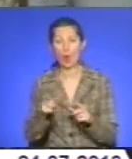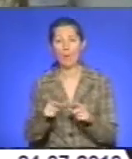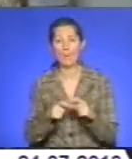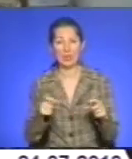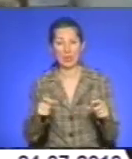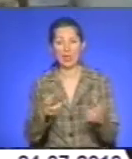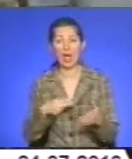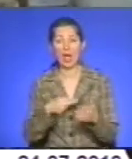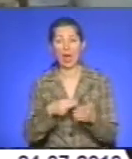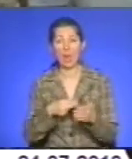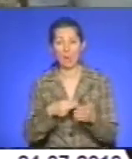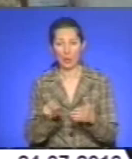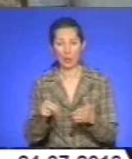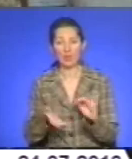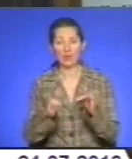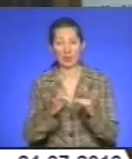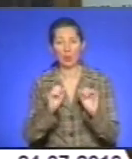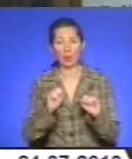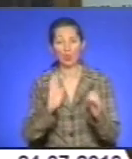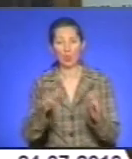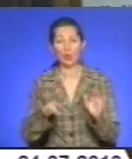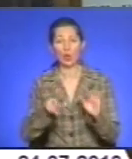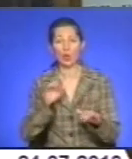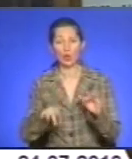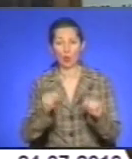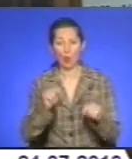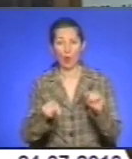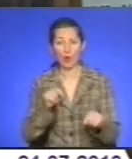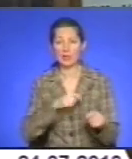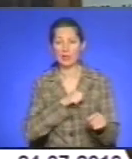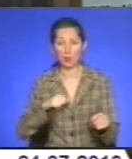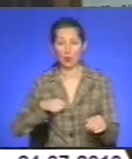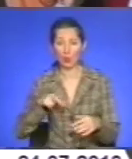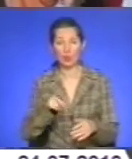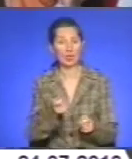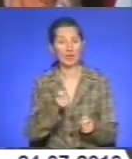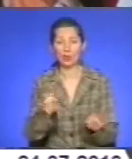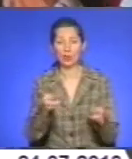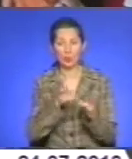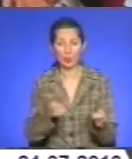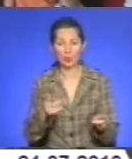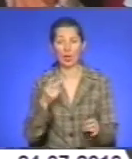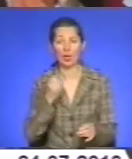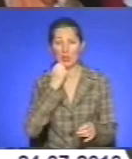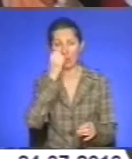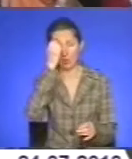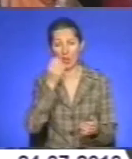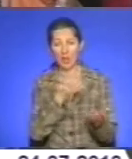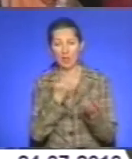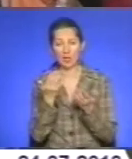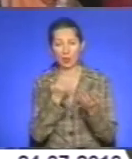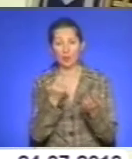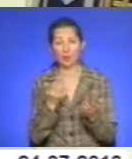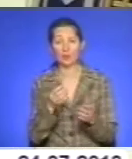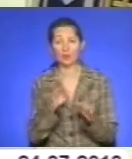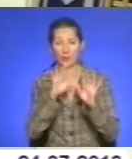буде роздрукувати самостійно. Ходити задля цього до каси не доведеться. Завдяки зчитувальним пристроям провідник потяга